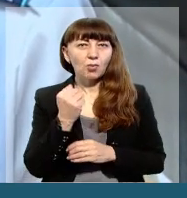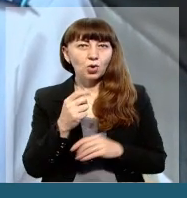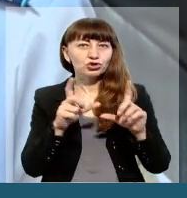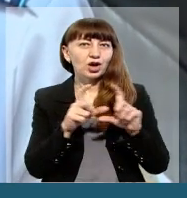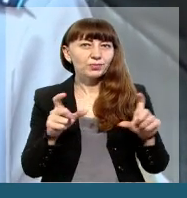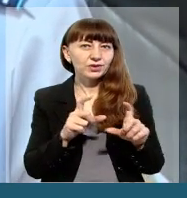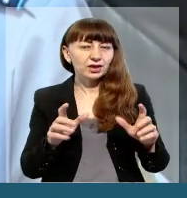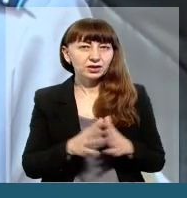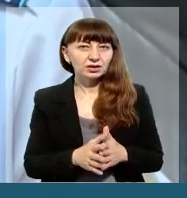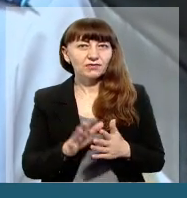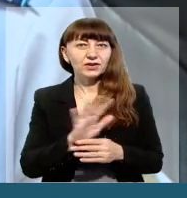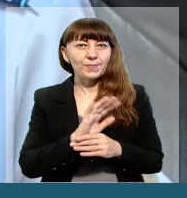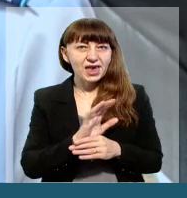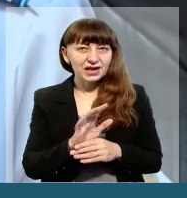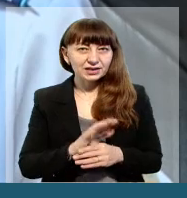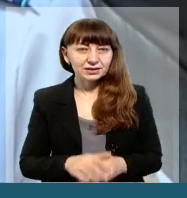трудоустроены, как это мельница,